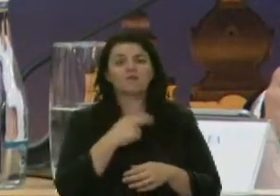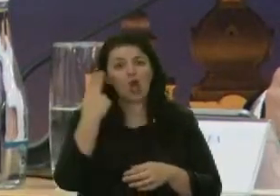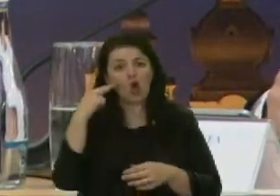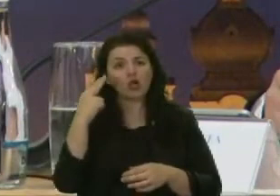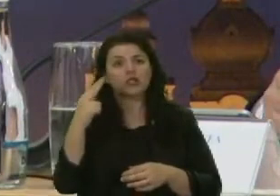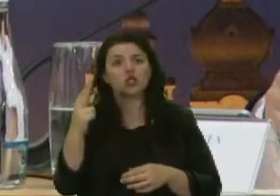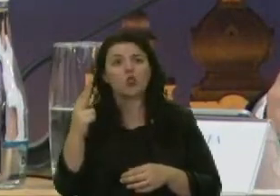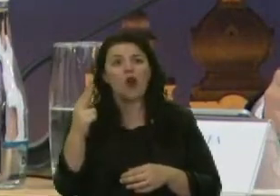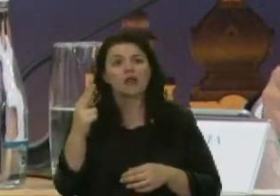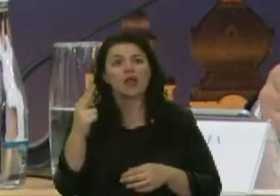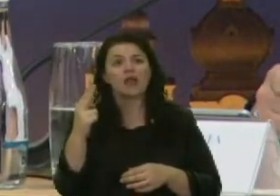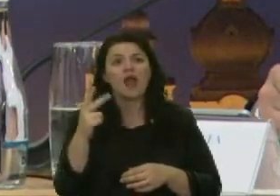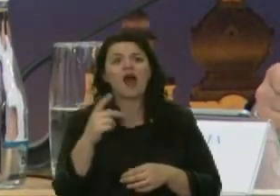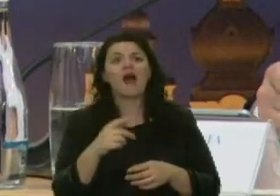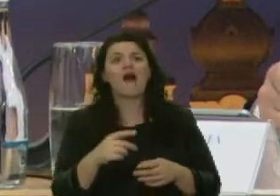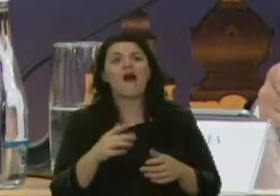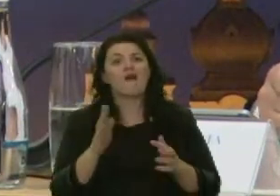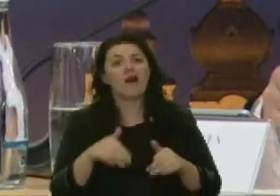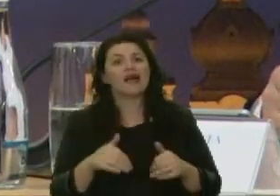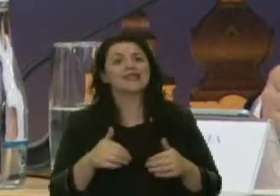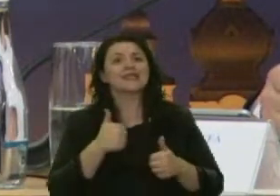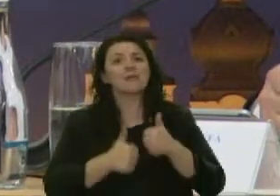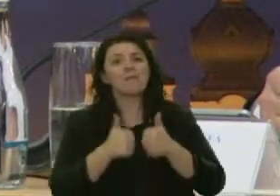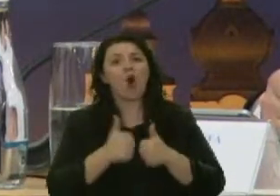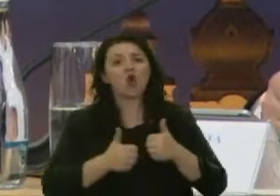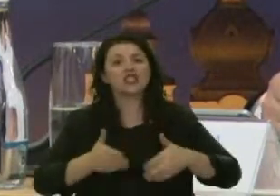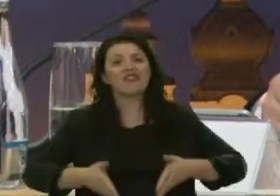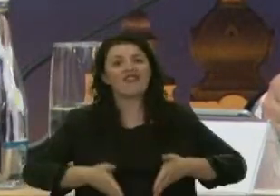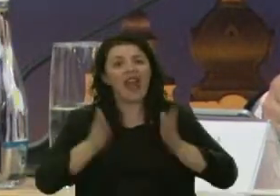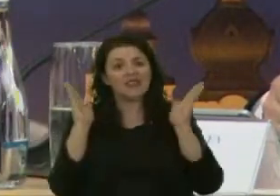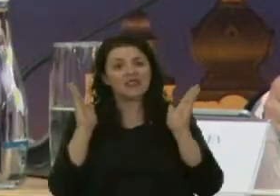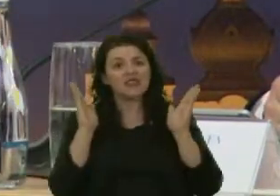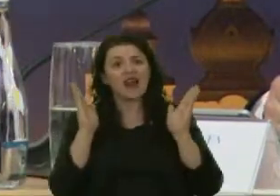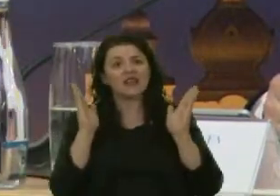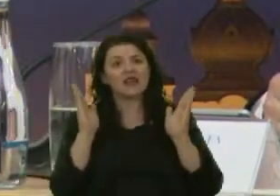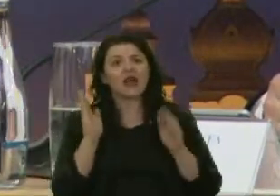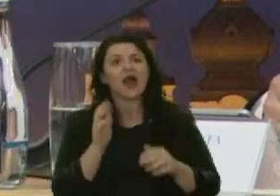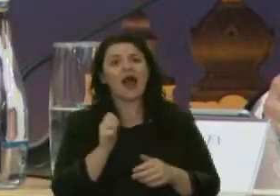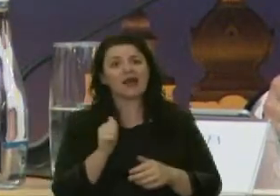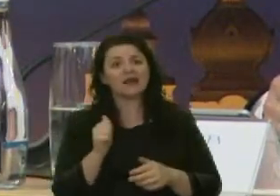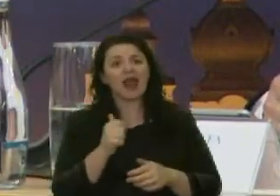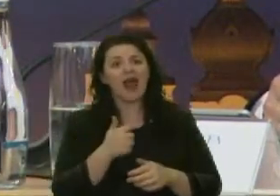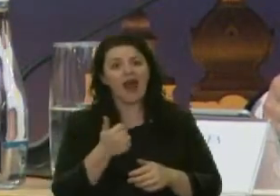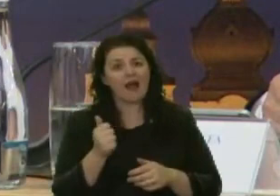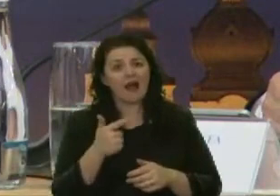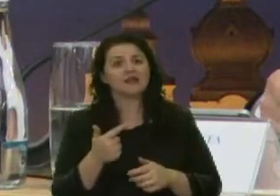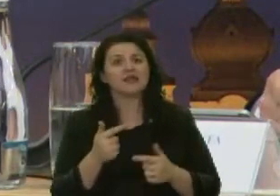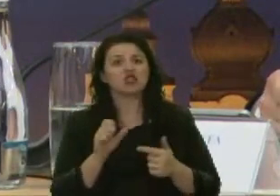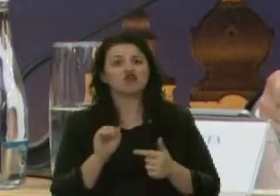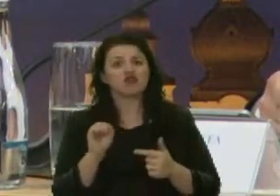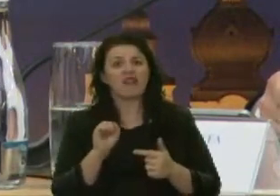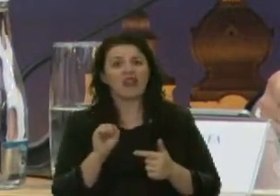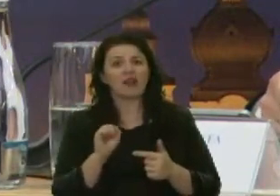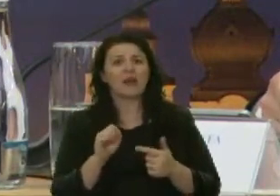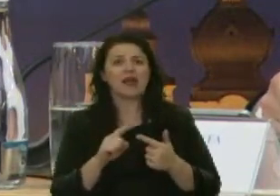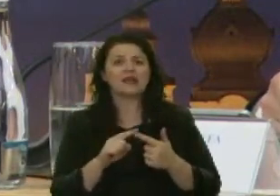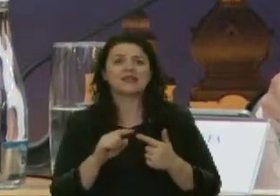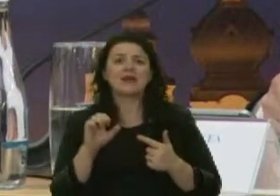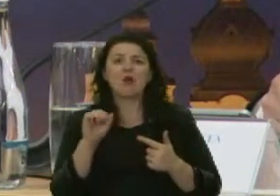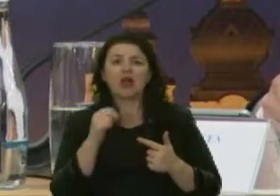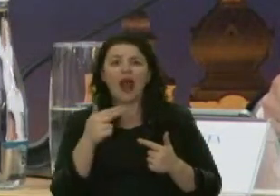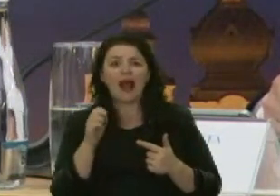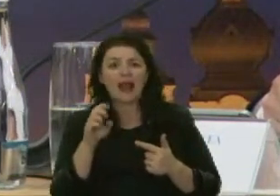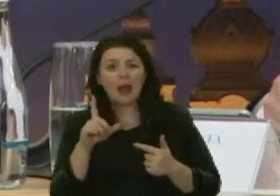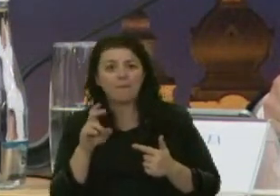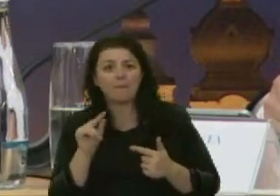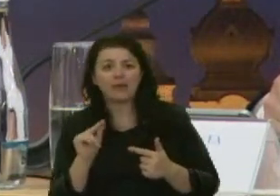în continuare iar în vară vom avea sport festival cu Andrea gassy cu Ștefi graf cu Simona Halep vă dați seama ce